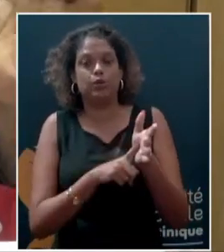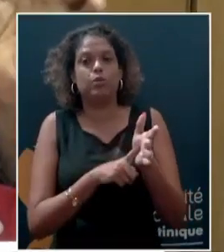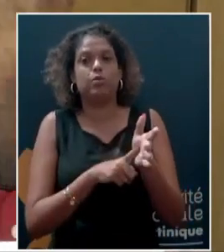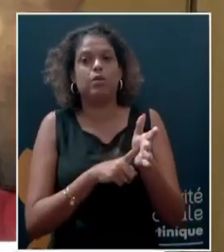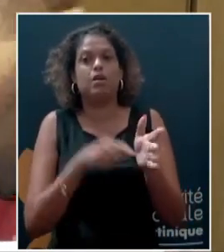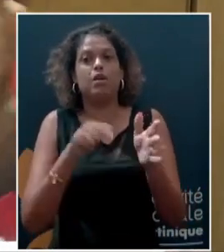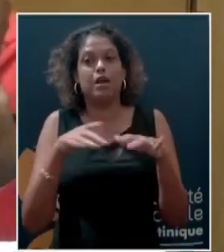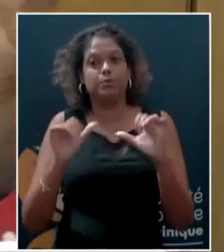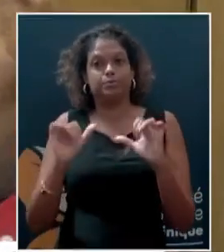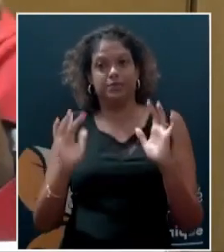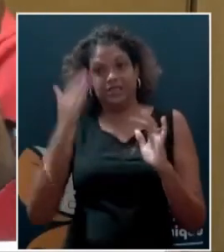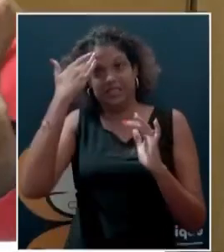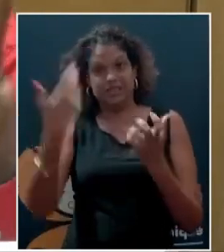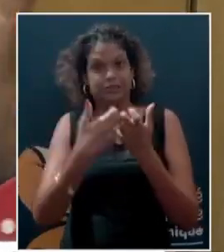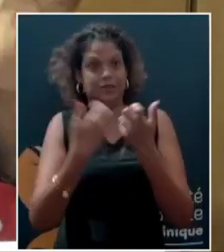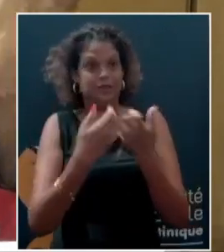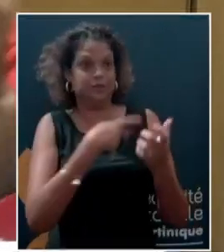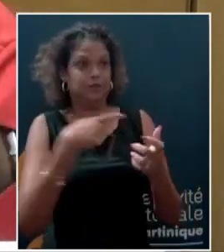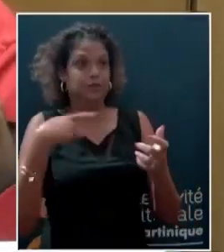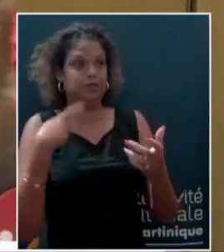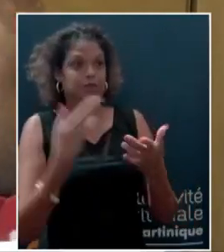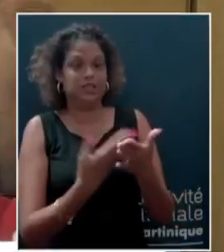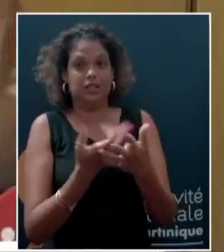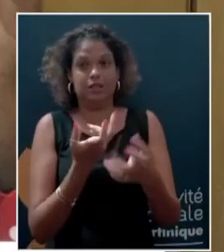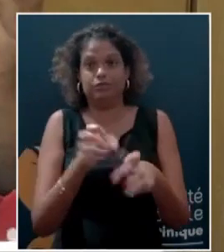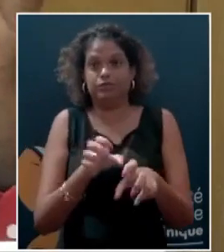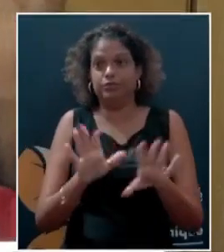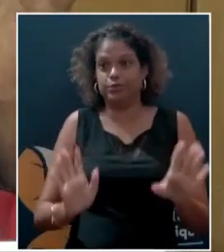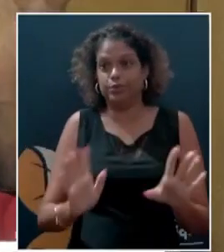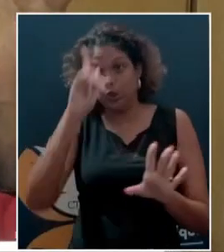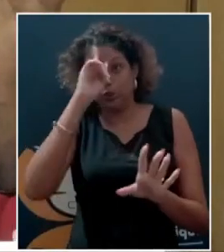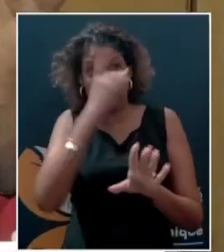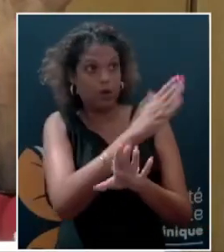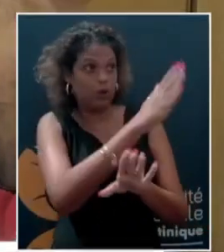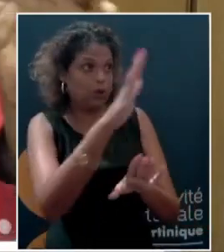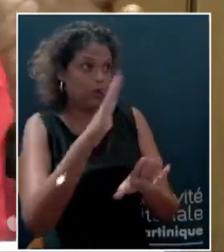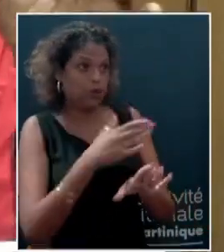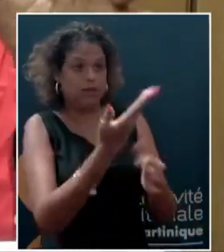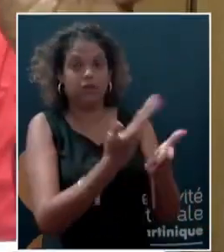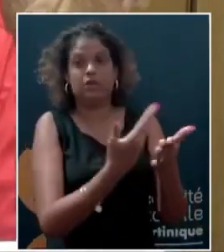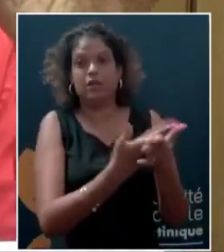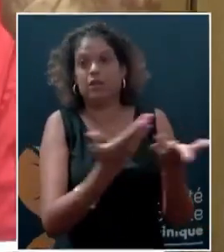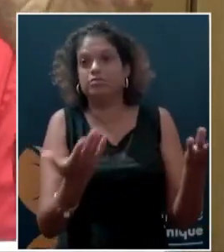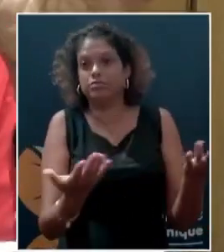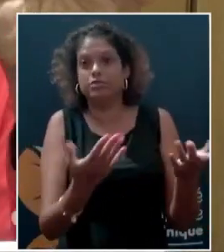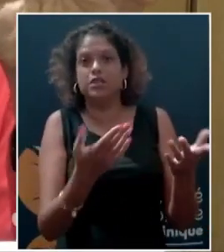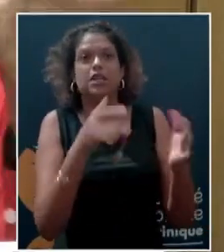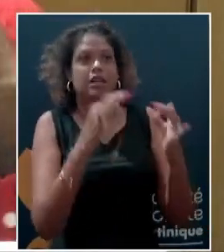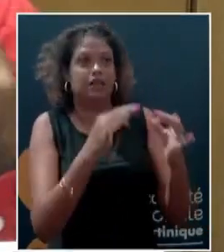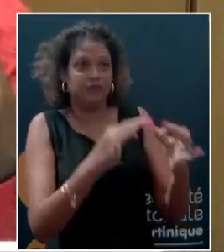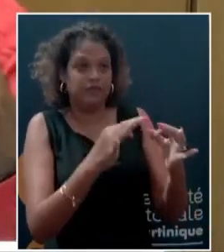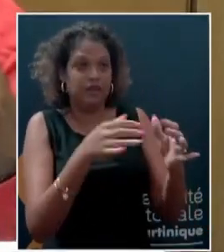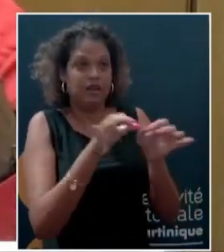les propriétaires seraient réticents à vendre parce qu'ils sont sollicités par ailleurs pour faire plutôt la spéculation immobilière sur ces